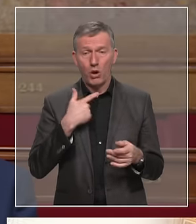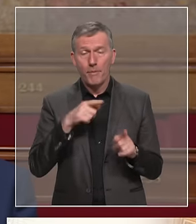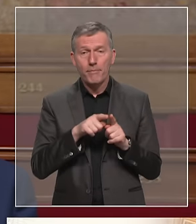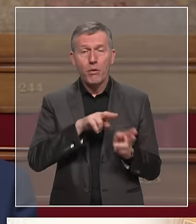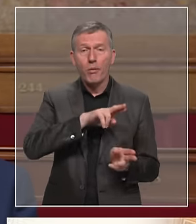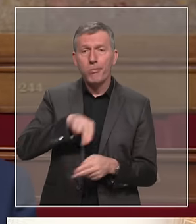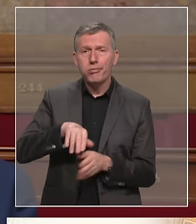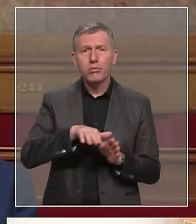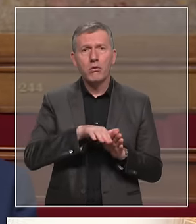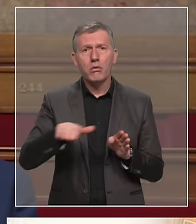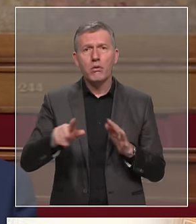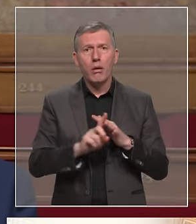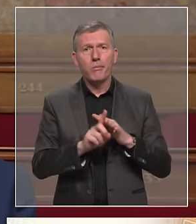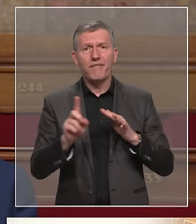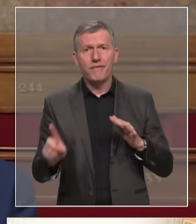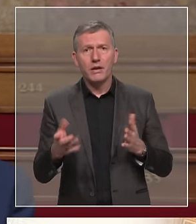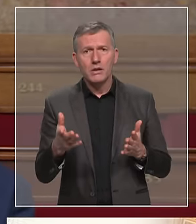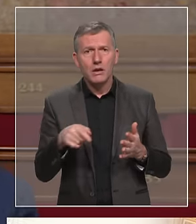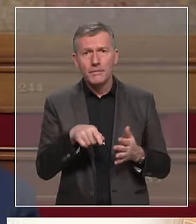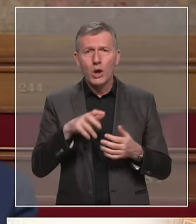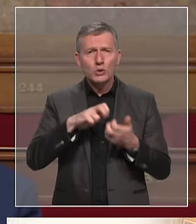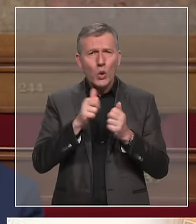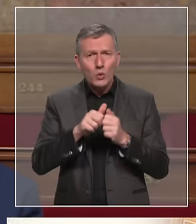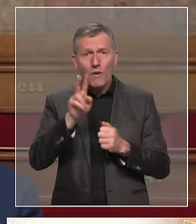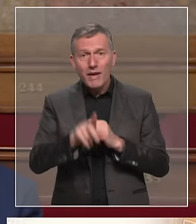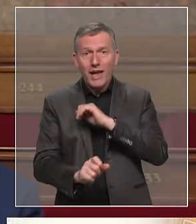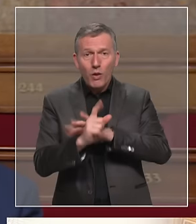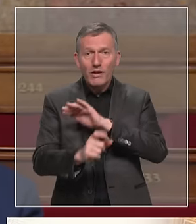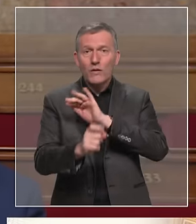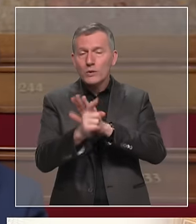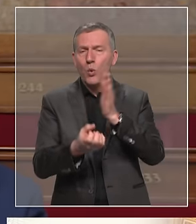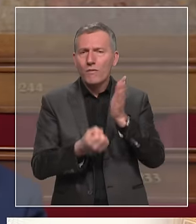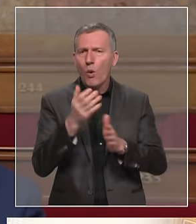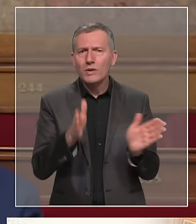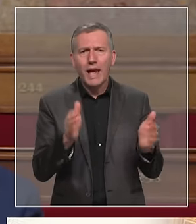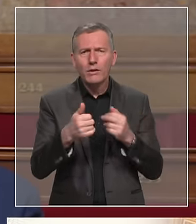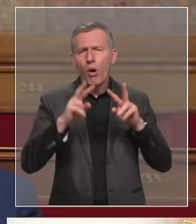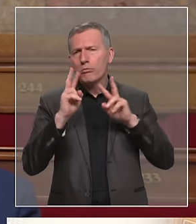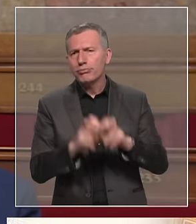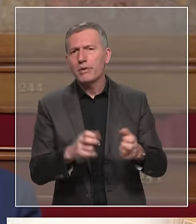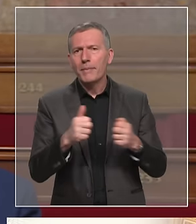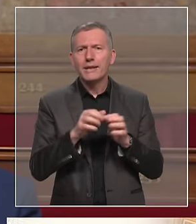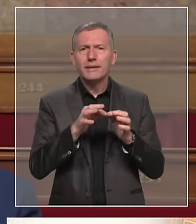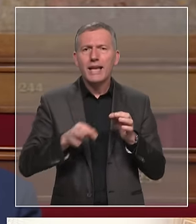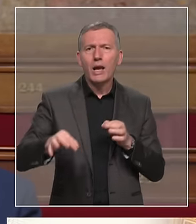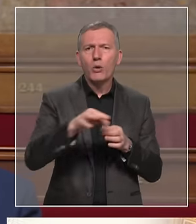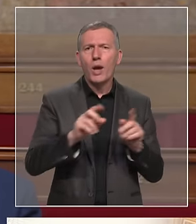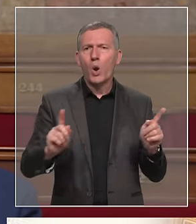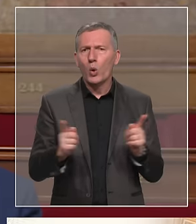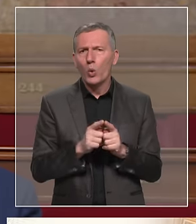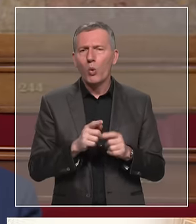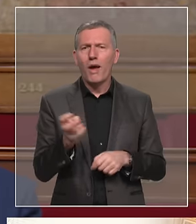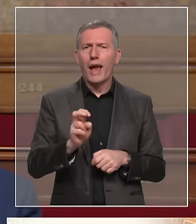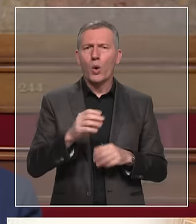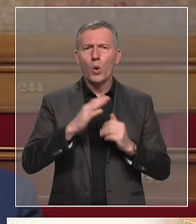chemin. D'autant que ces structures font preuve d'innovation en explorant de nouveaux secteurs d'activité, comme les circuits courts, l'éco-construction,